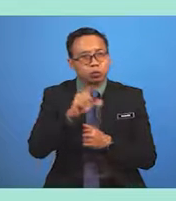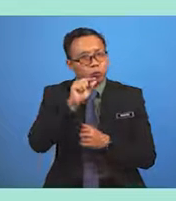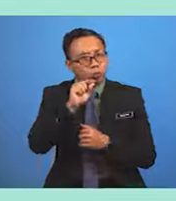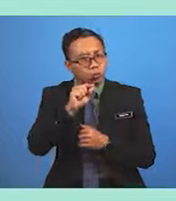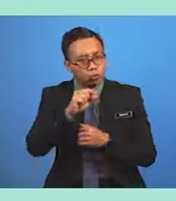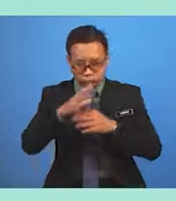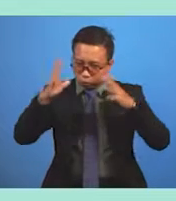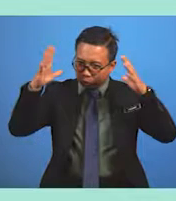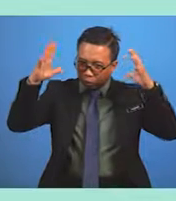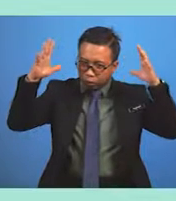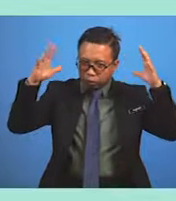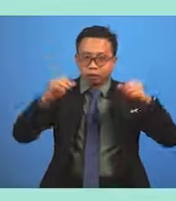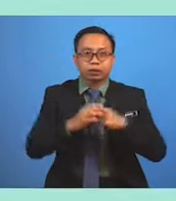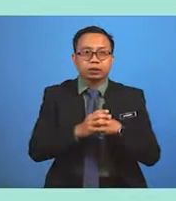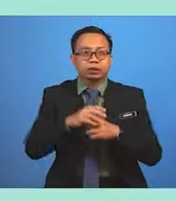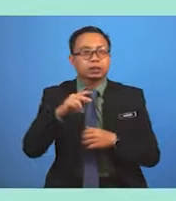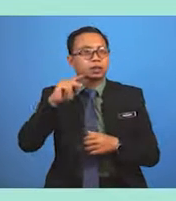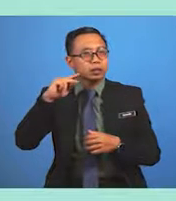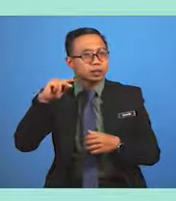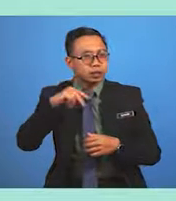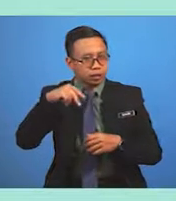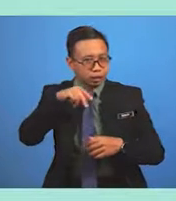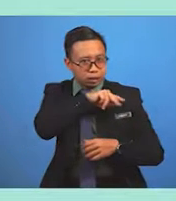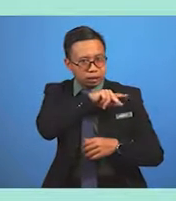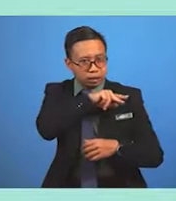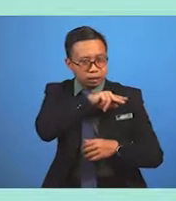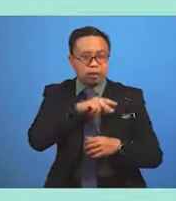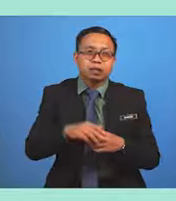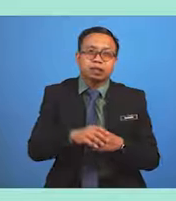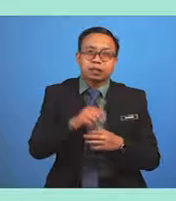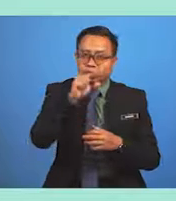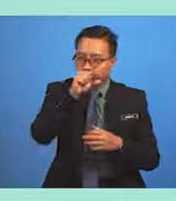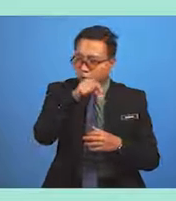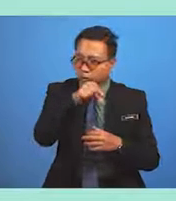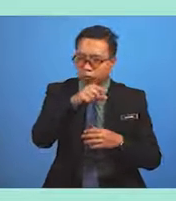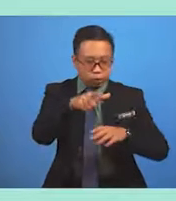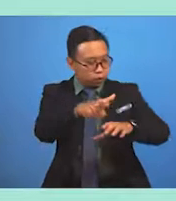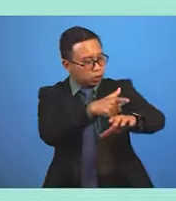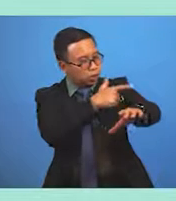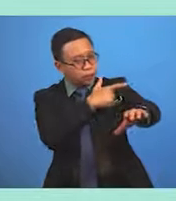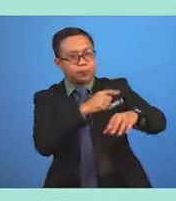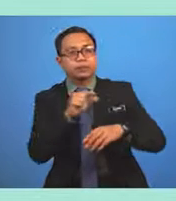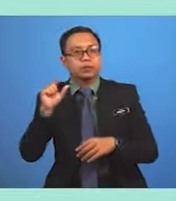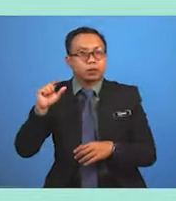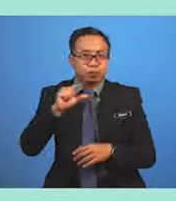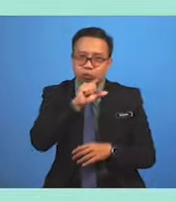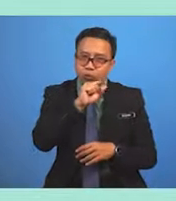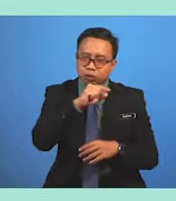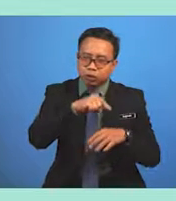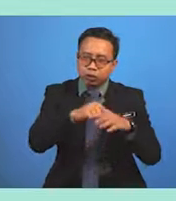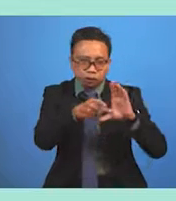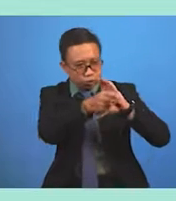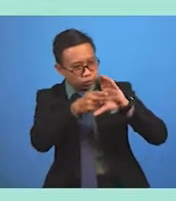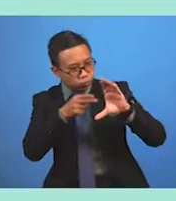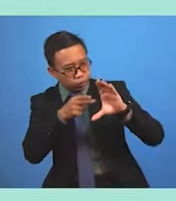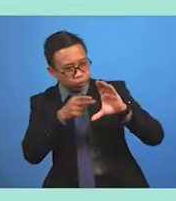dan mempunyai kaki, leher dan paruh yang panjang. burung ini bersembunyi dengan berdiri